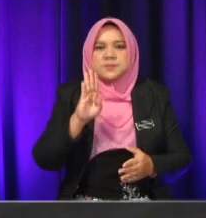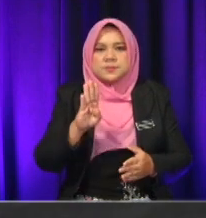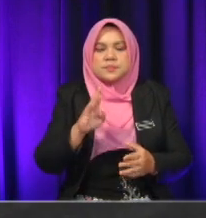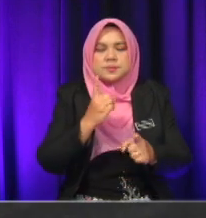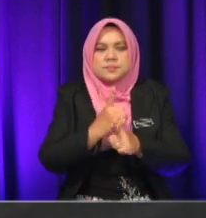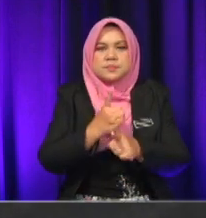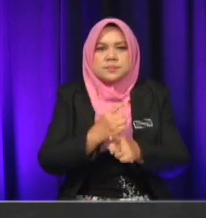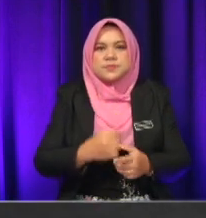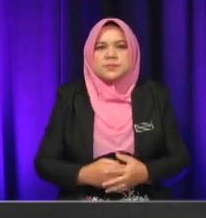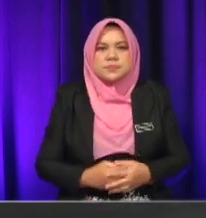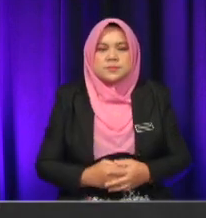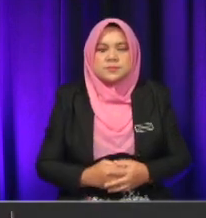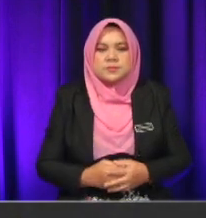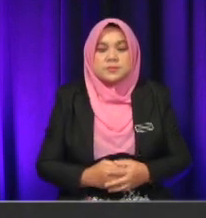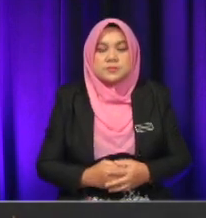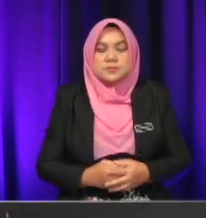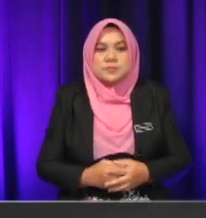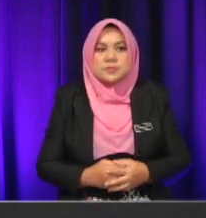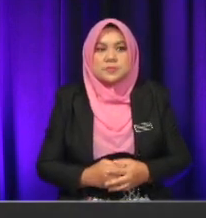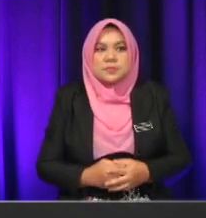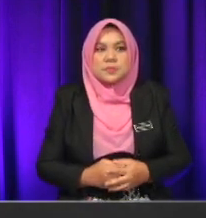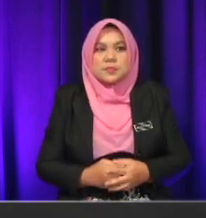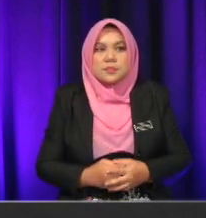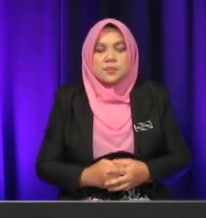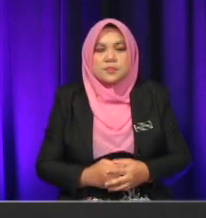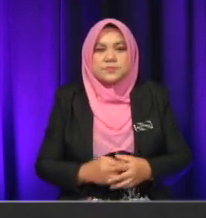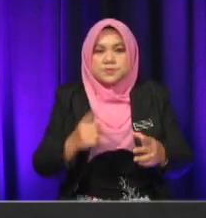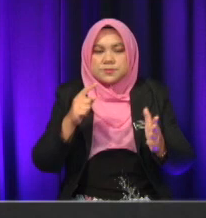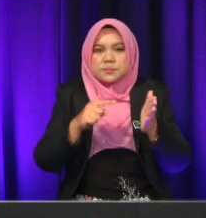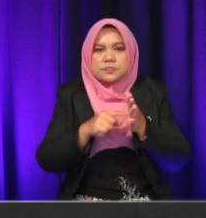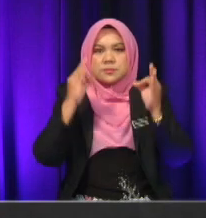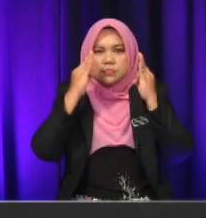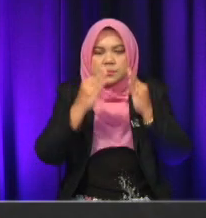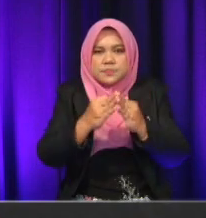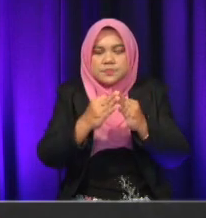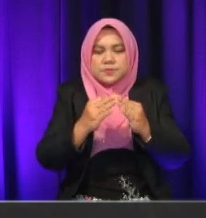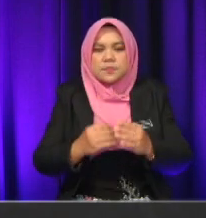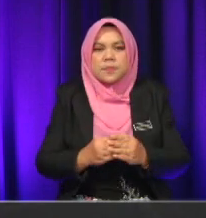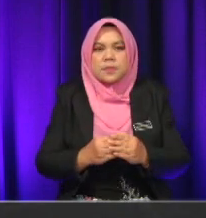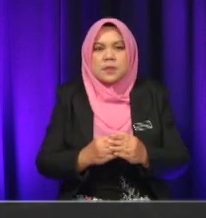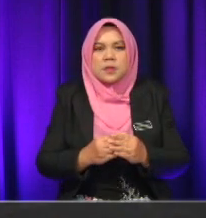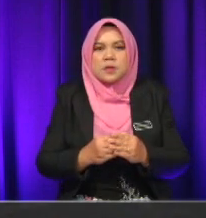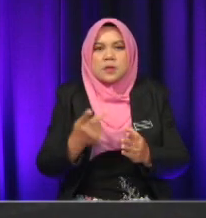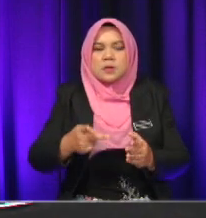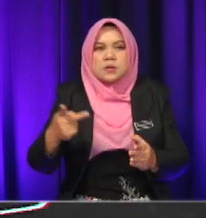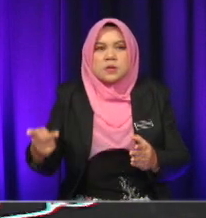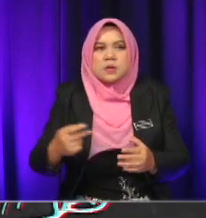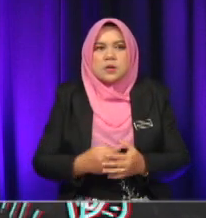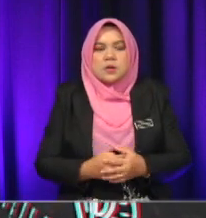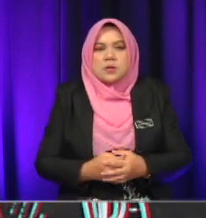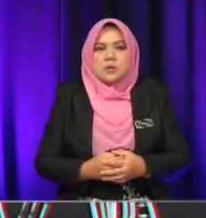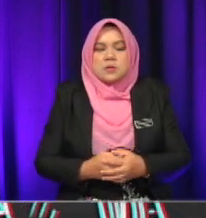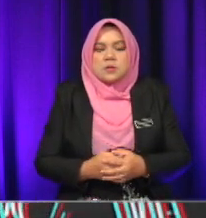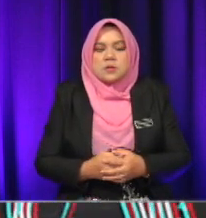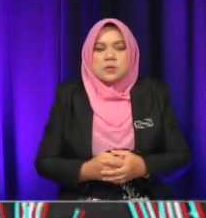Betul. Okey, seterusnya Syarika. Okay. Agak gementar ya. Sebagai titik fokus atau tumpuan pada bahagian tertentu produk. Okey, ni cikgu ada sebut ni.